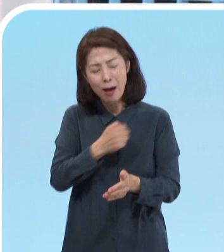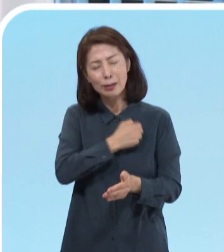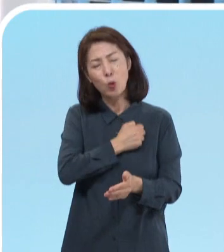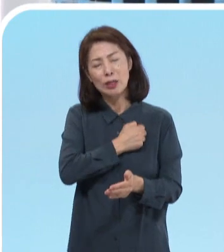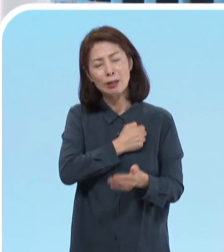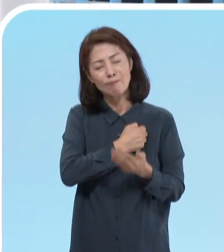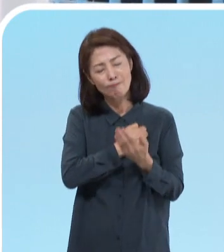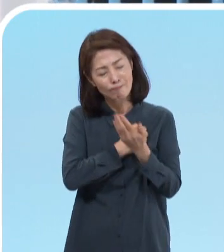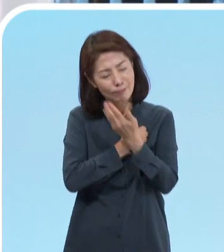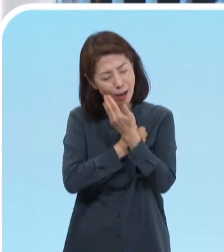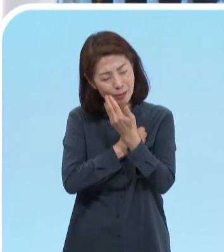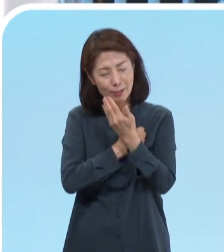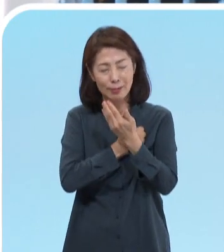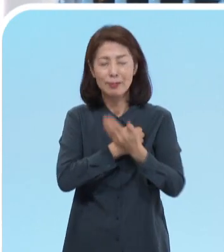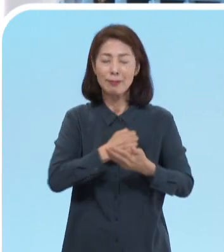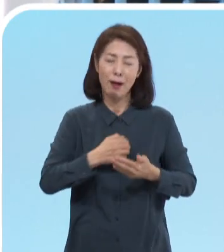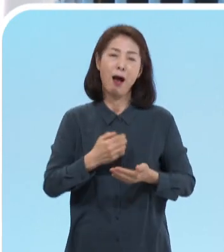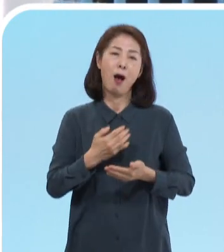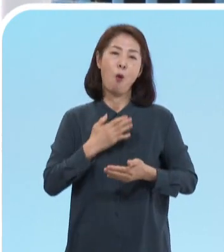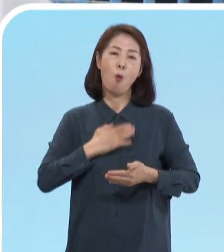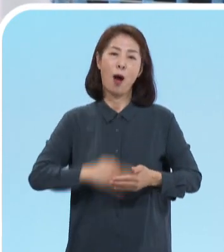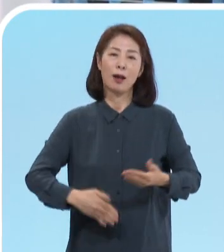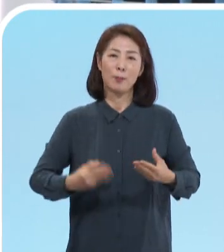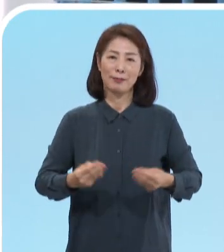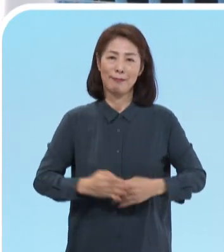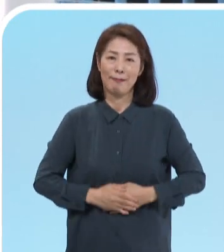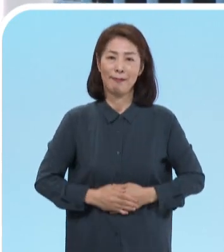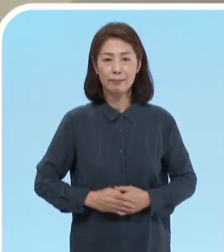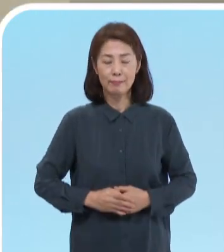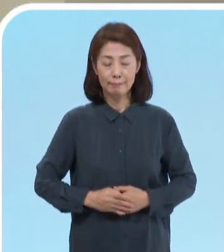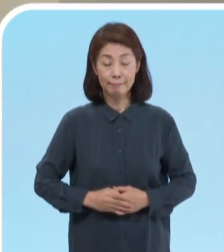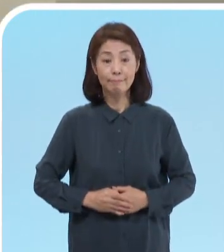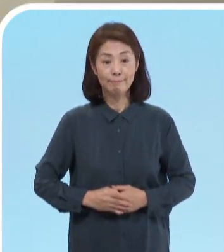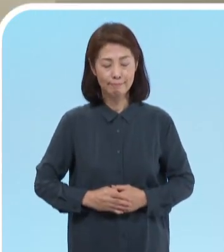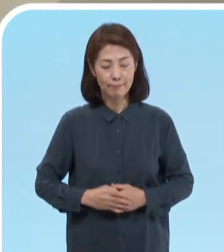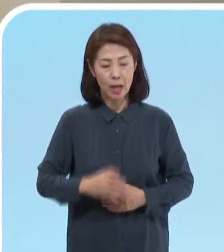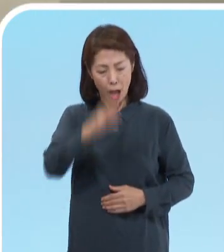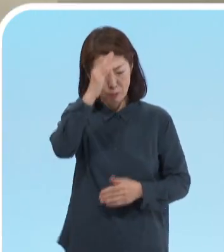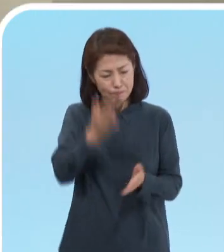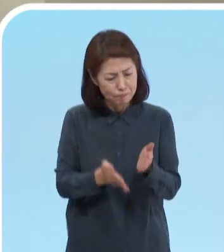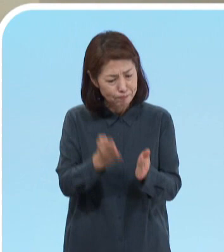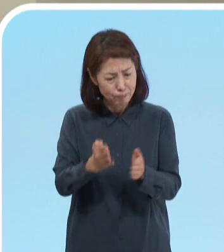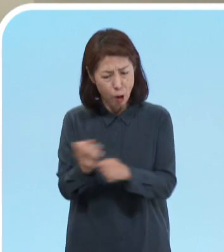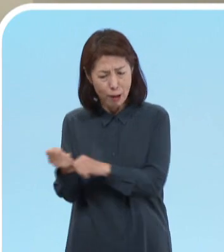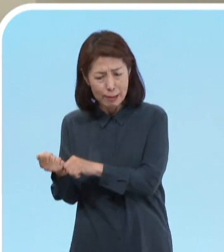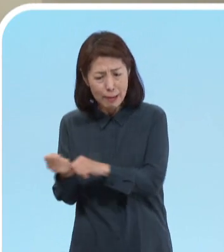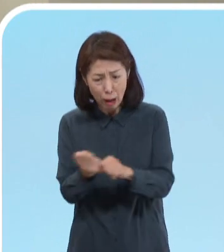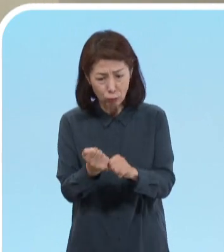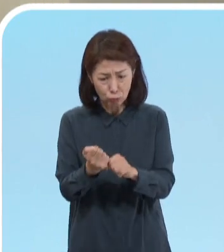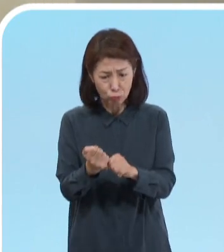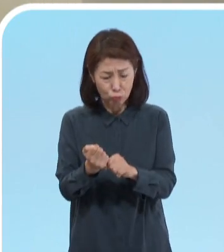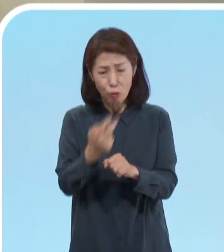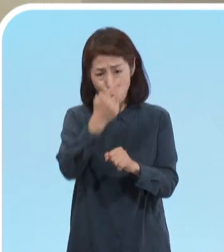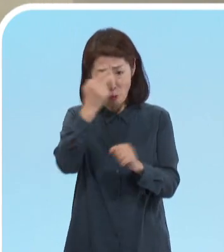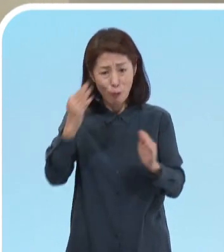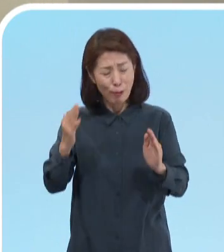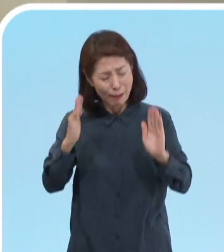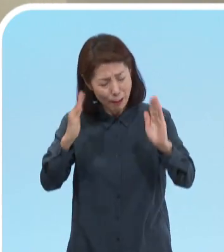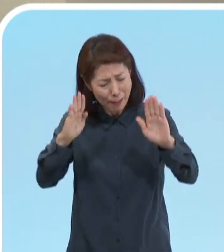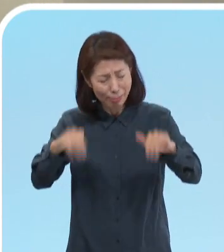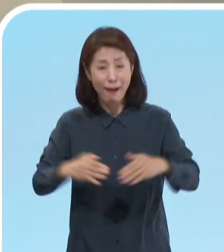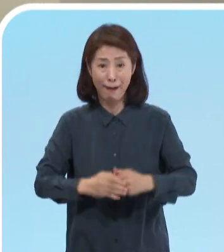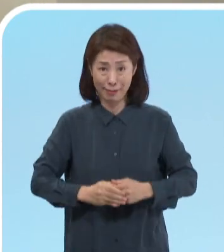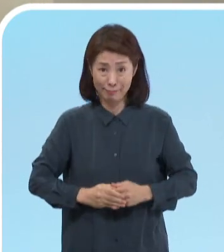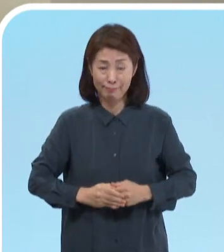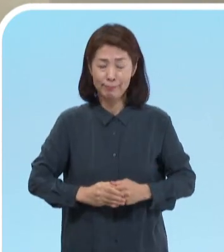ることがどれだけ大切かということを学びました。 養鶏と野球に高校生活すべてを